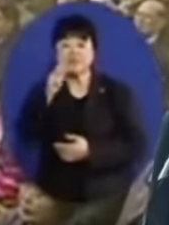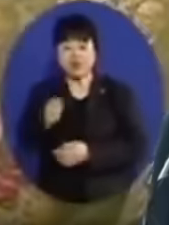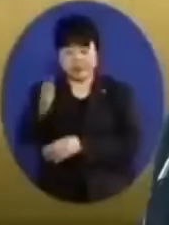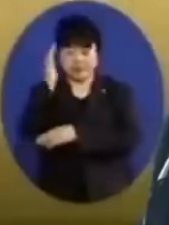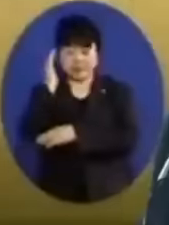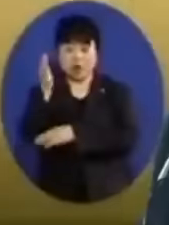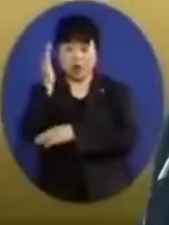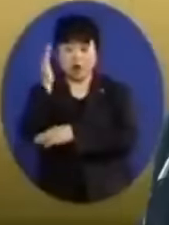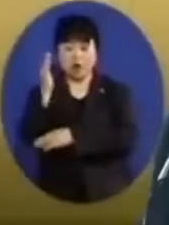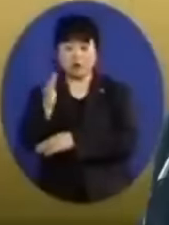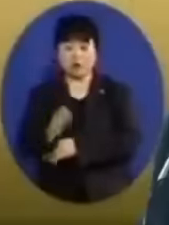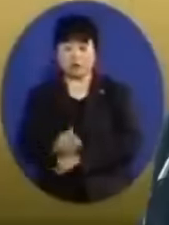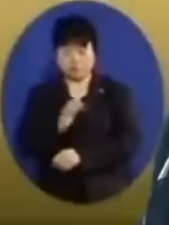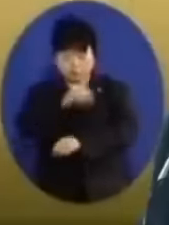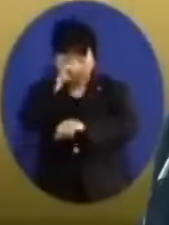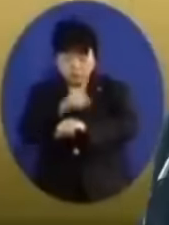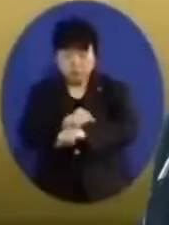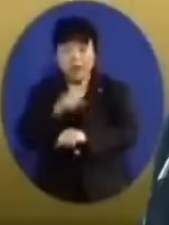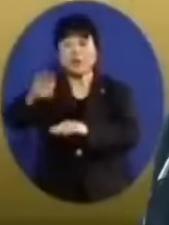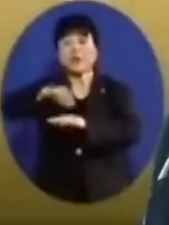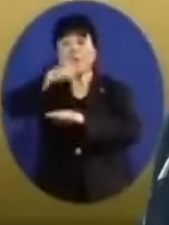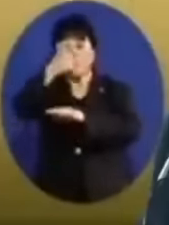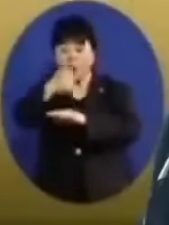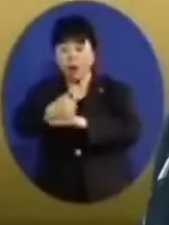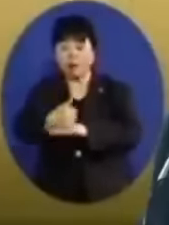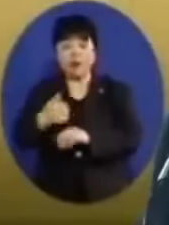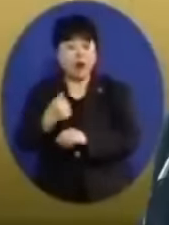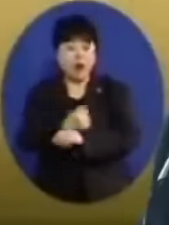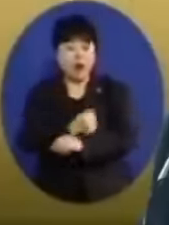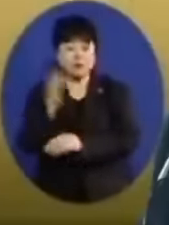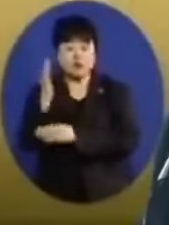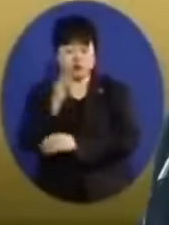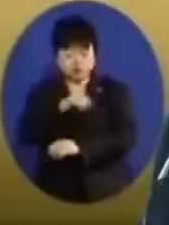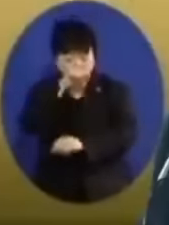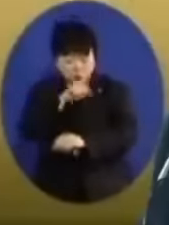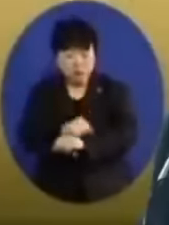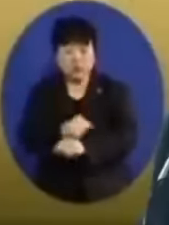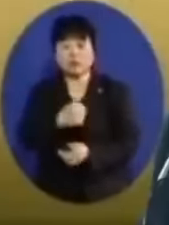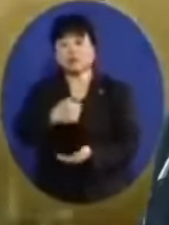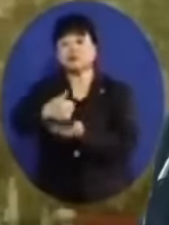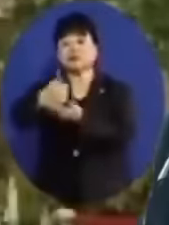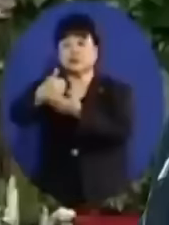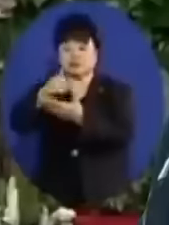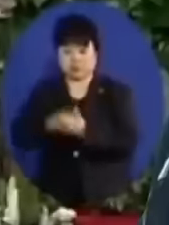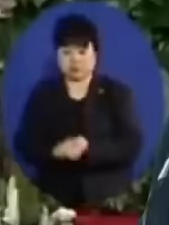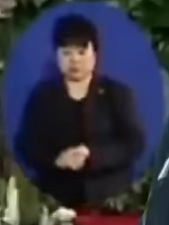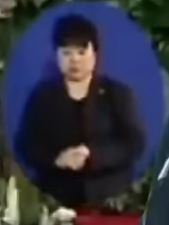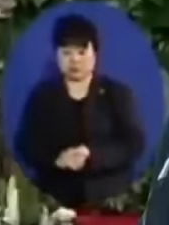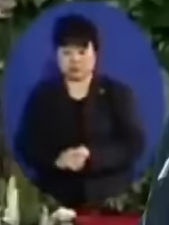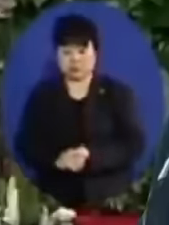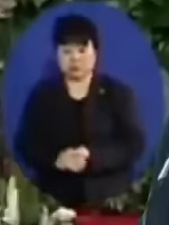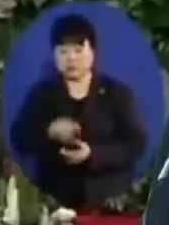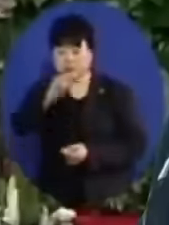설교의 황제라고 불렀습니다. 엄청나게 설교를 잘했습니다. 활자화된